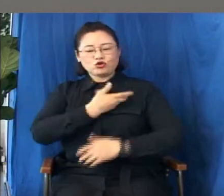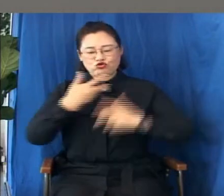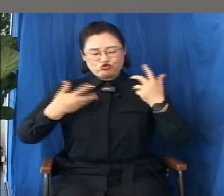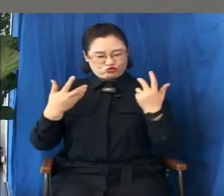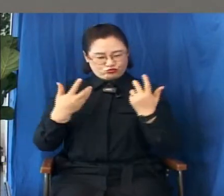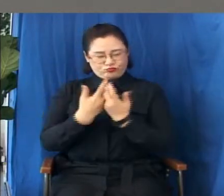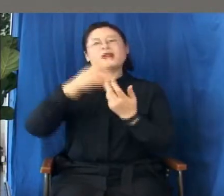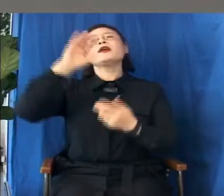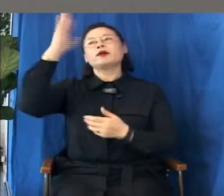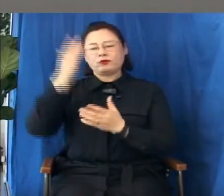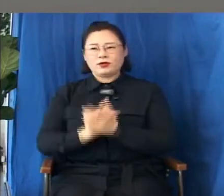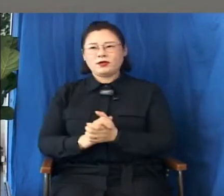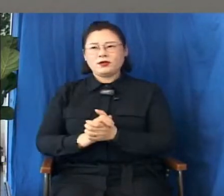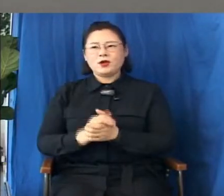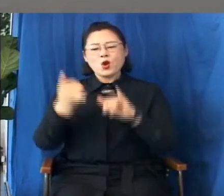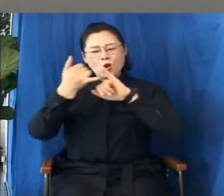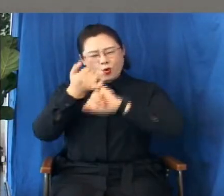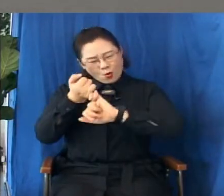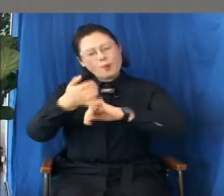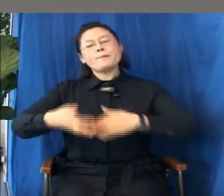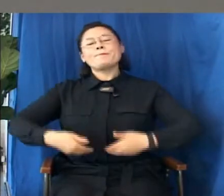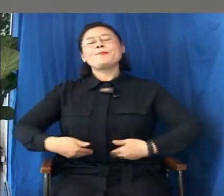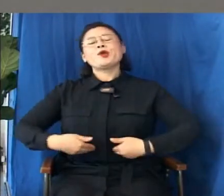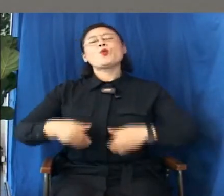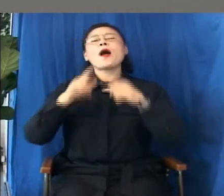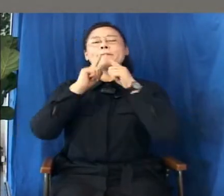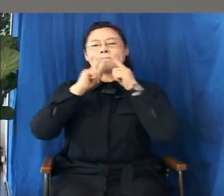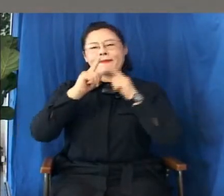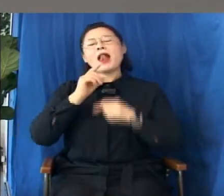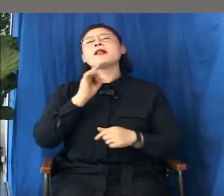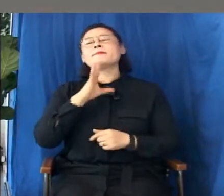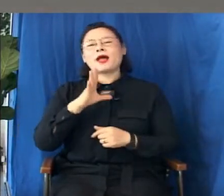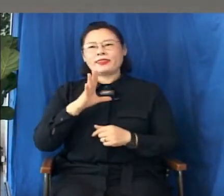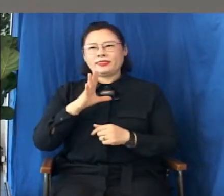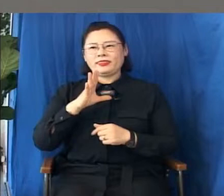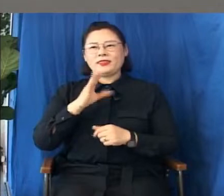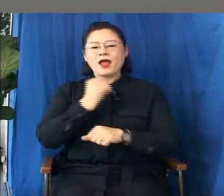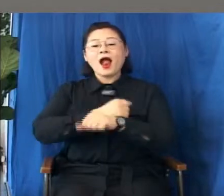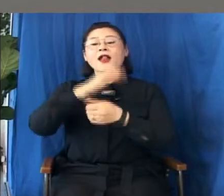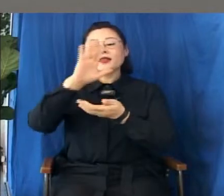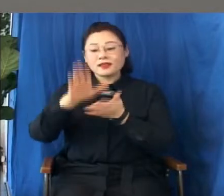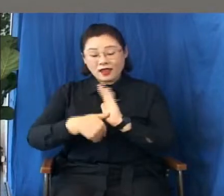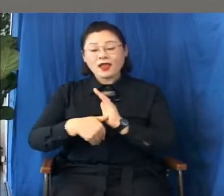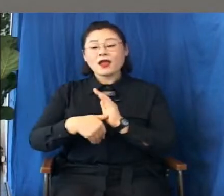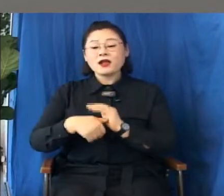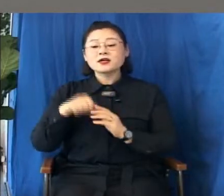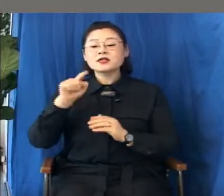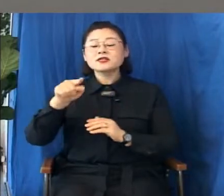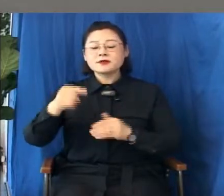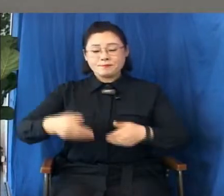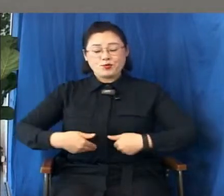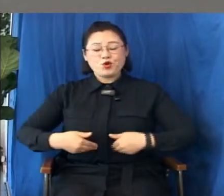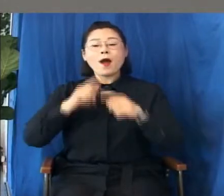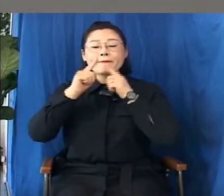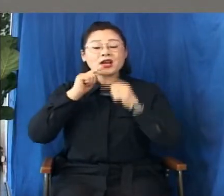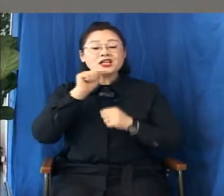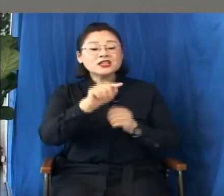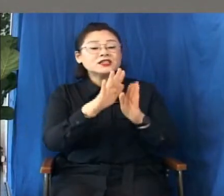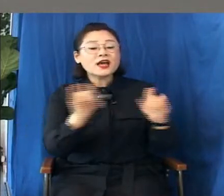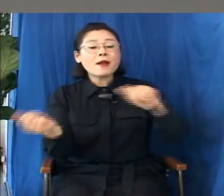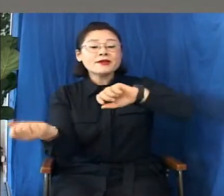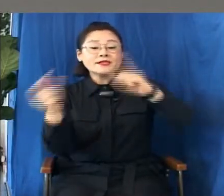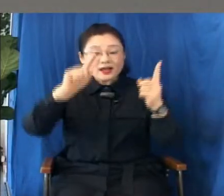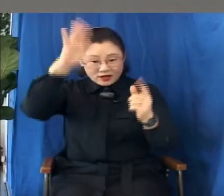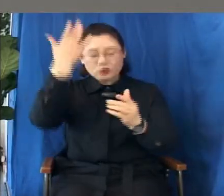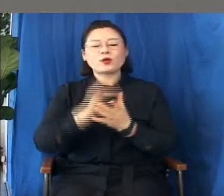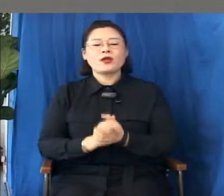아니에요. 필요한 말만 하게 됩니다. 필요한 말만 하는데 그 필요한 말이 그 사람을 살려요.